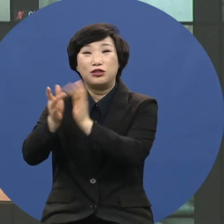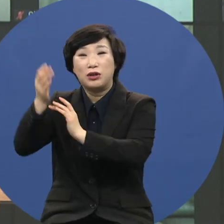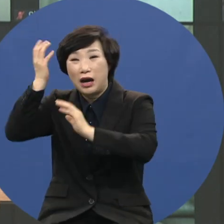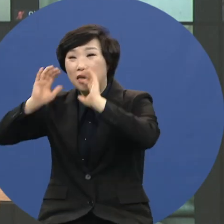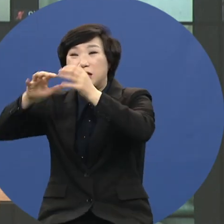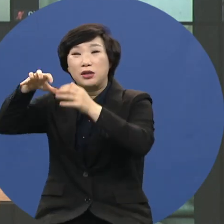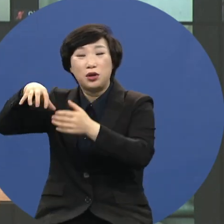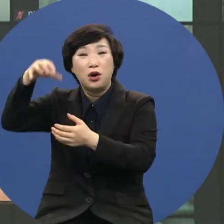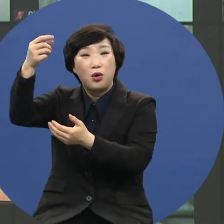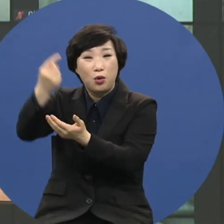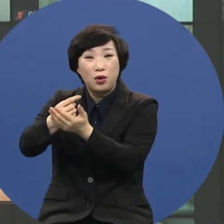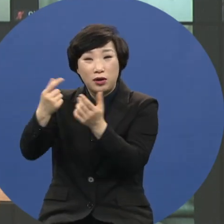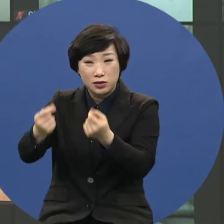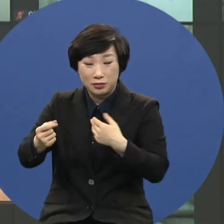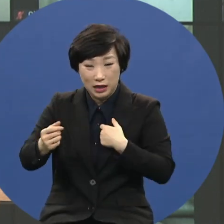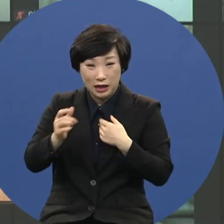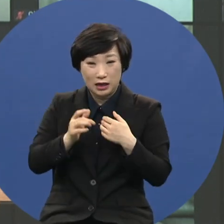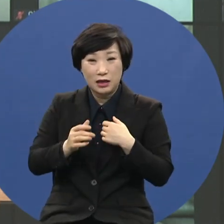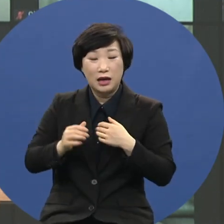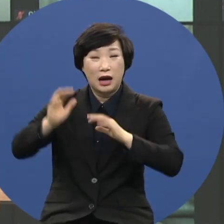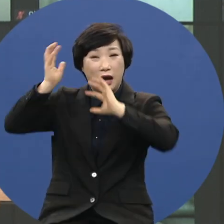것처럼 너도 하늘로 가야 되고,